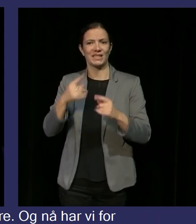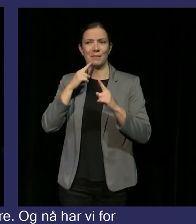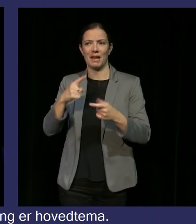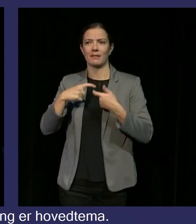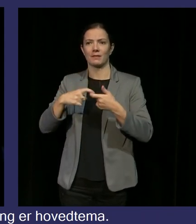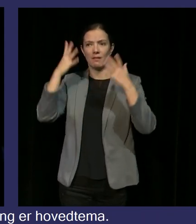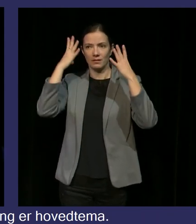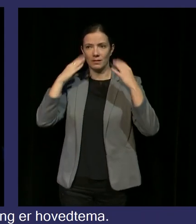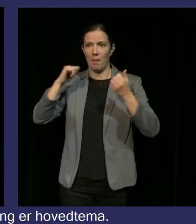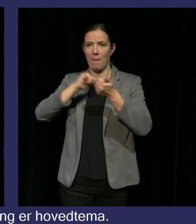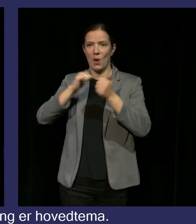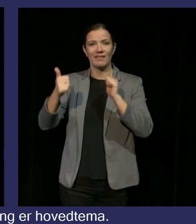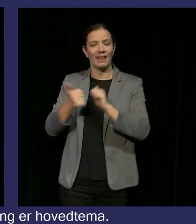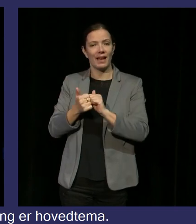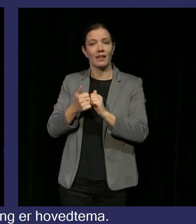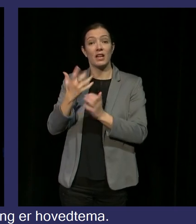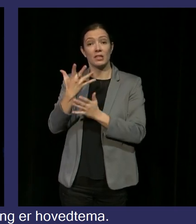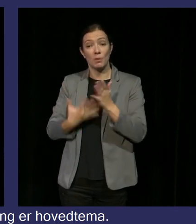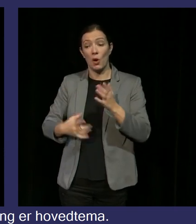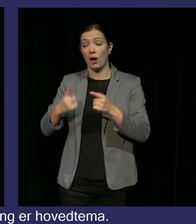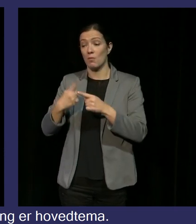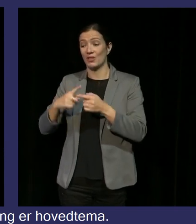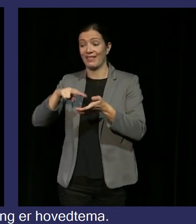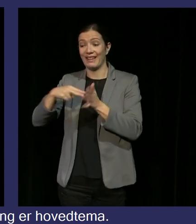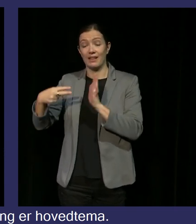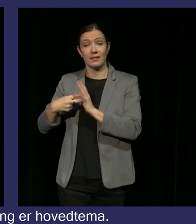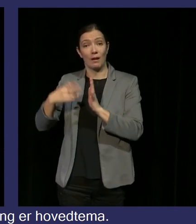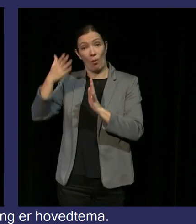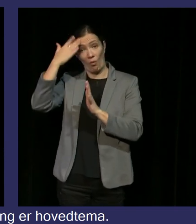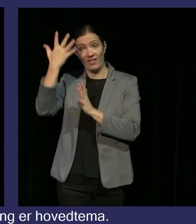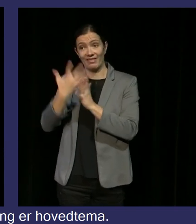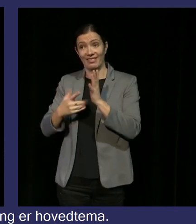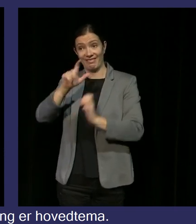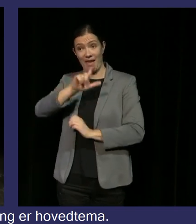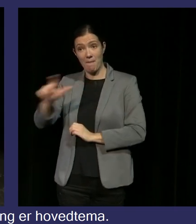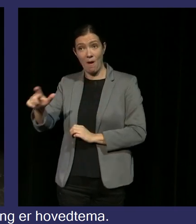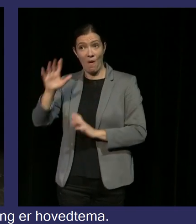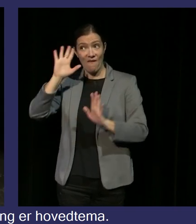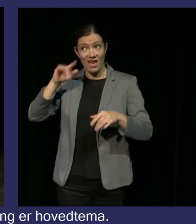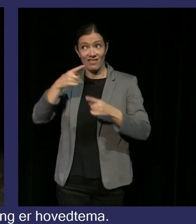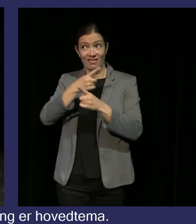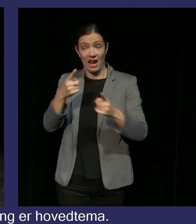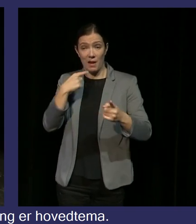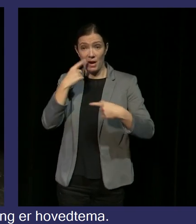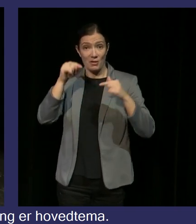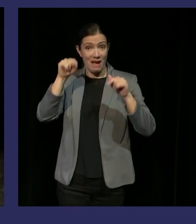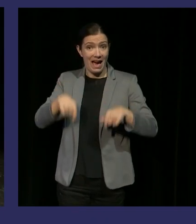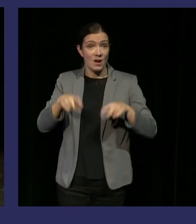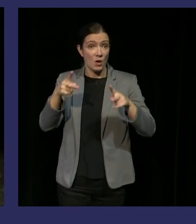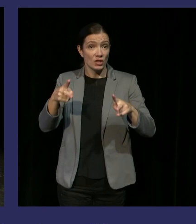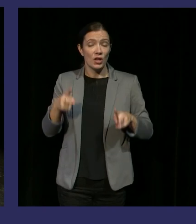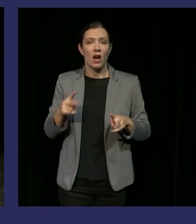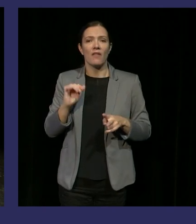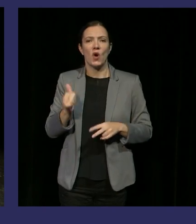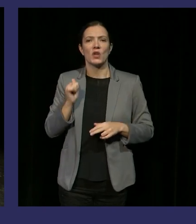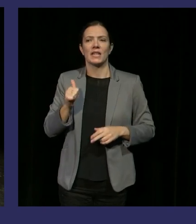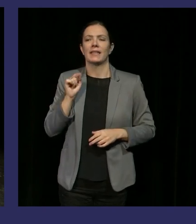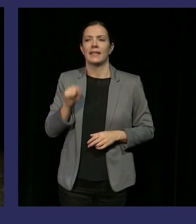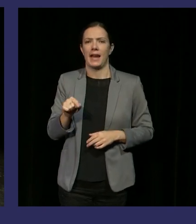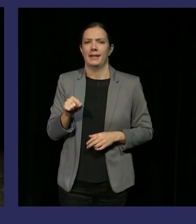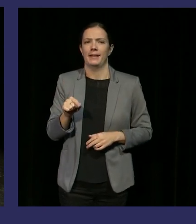om samepolitikken, hvor språk og digitalisering er hovedtema, og jeg vet at dere snakker om det her også, fordi der er